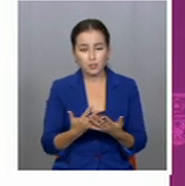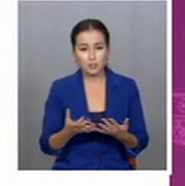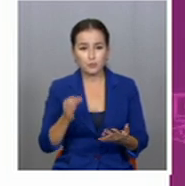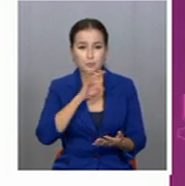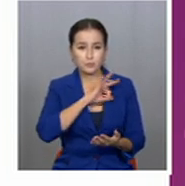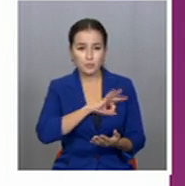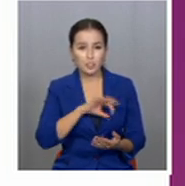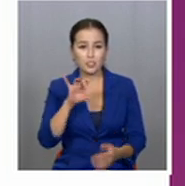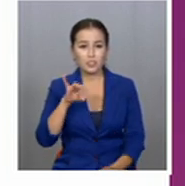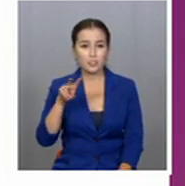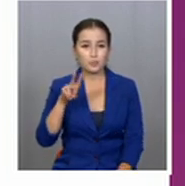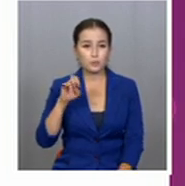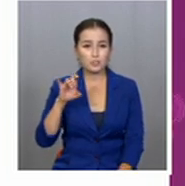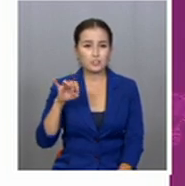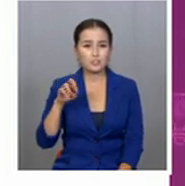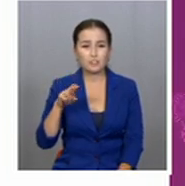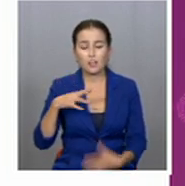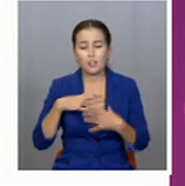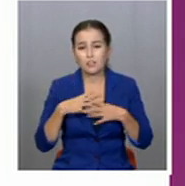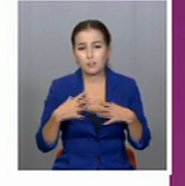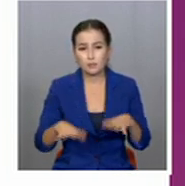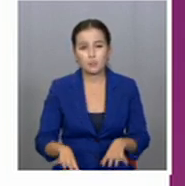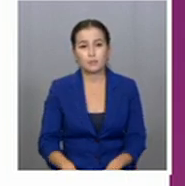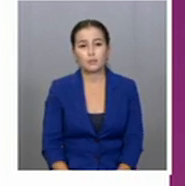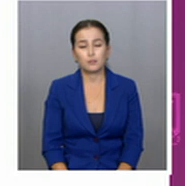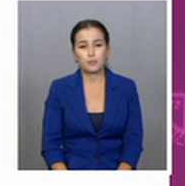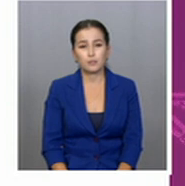Индустрия мүлдем болмады.